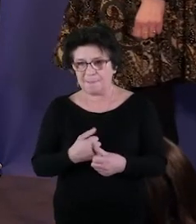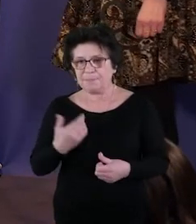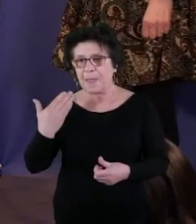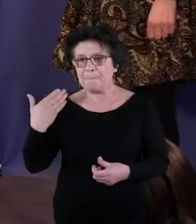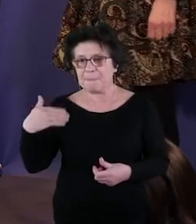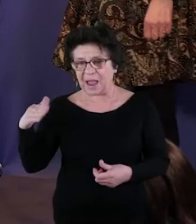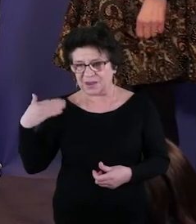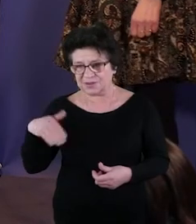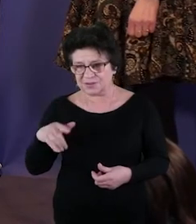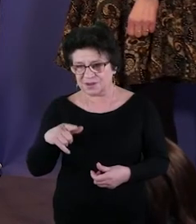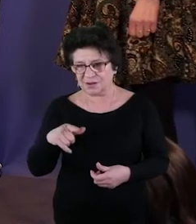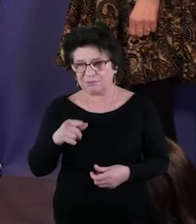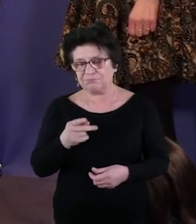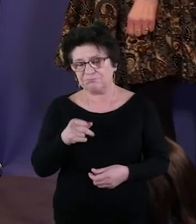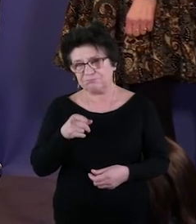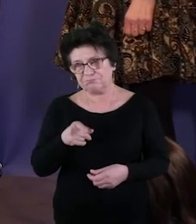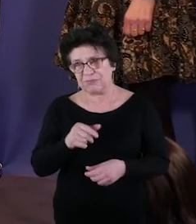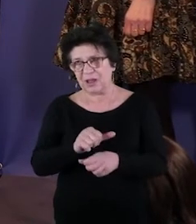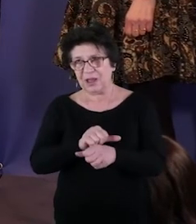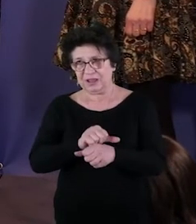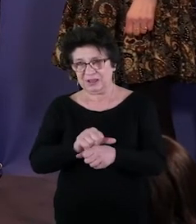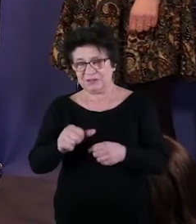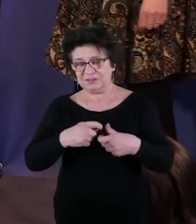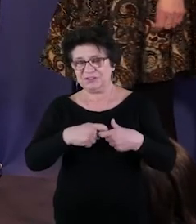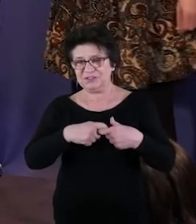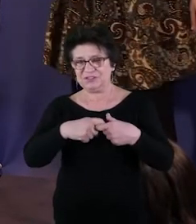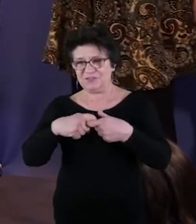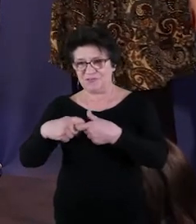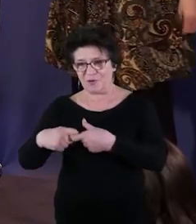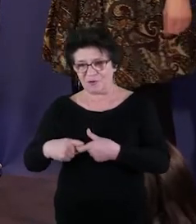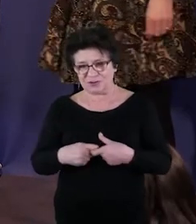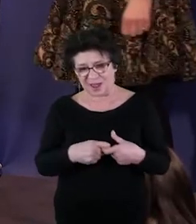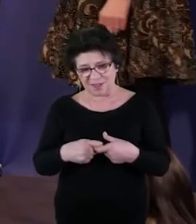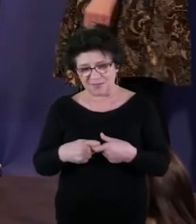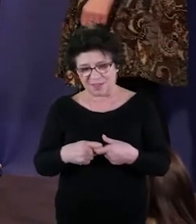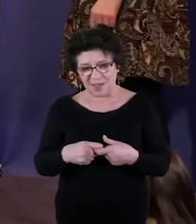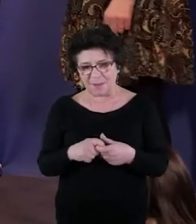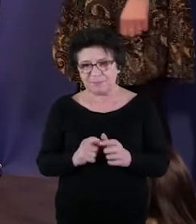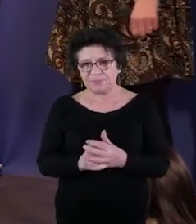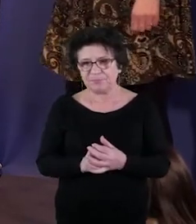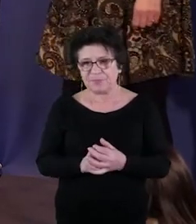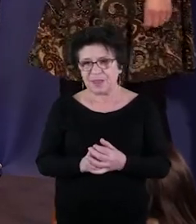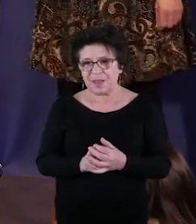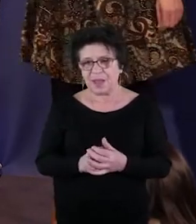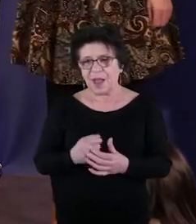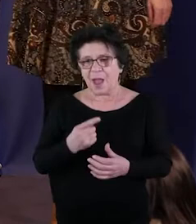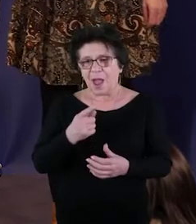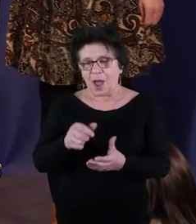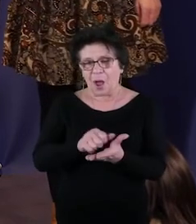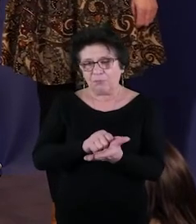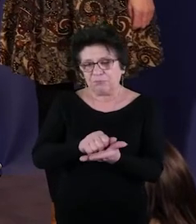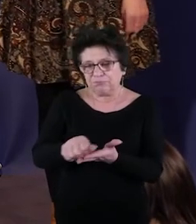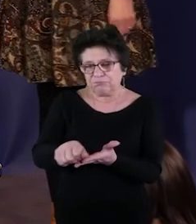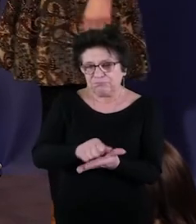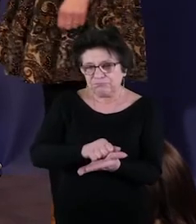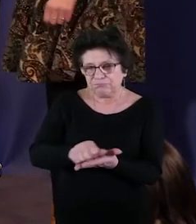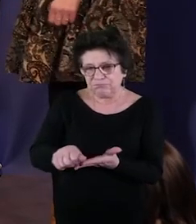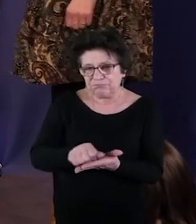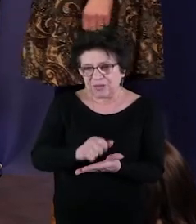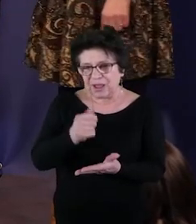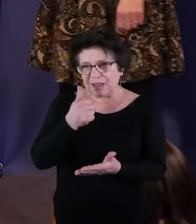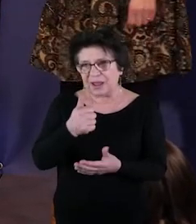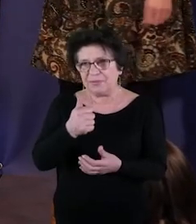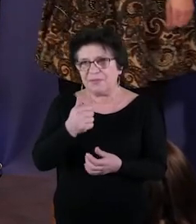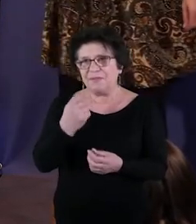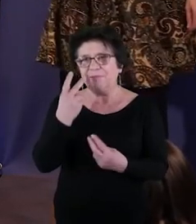która jest ściśle związana z symboliką polichromii w jednym z Wielkopolski kościołów